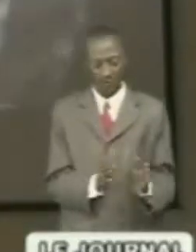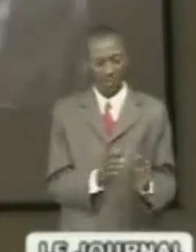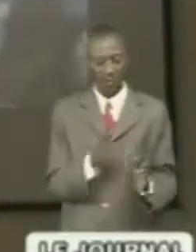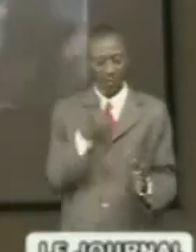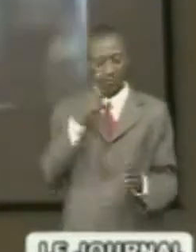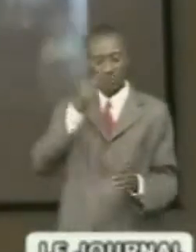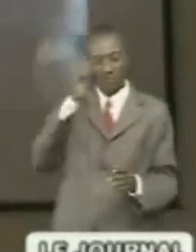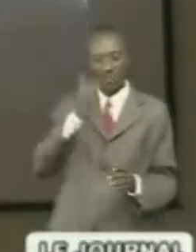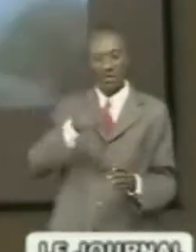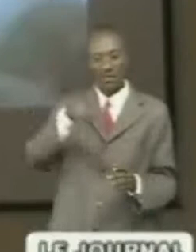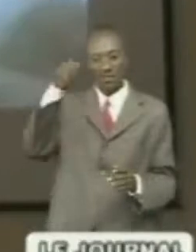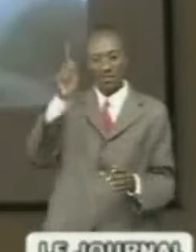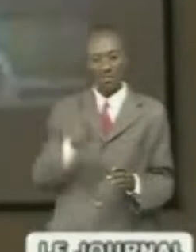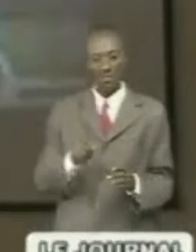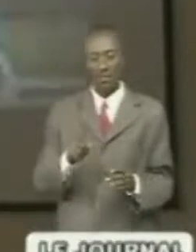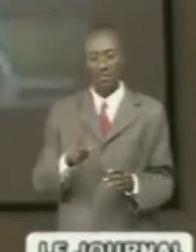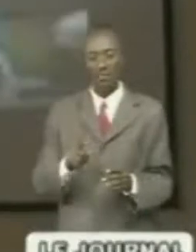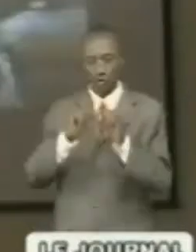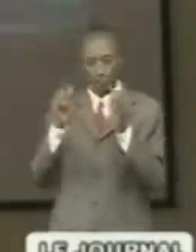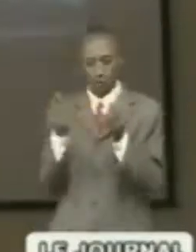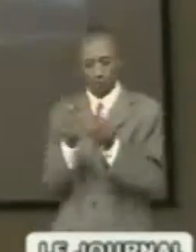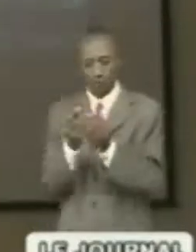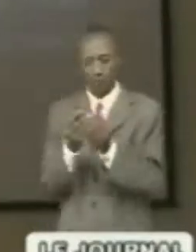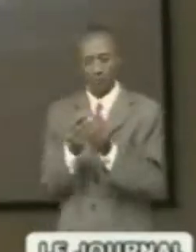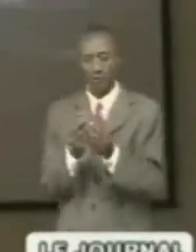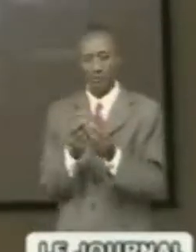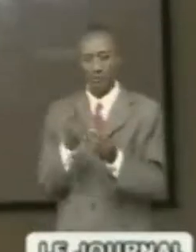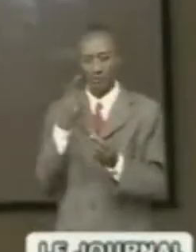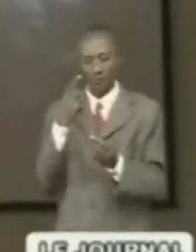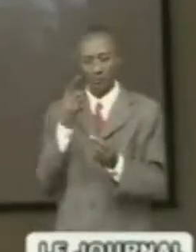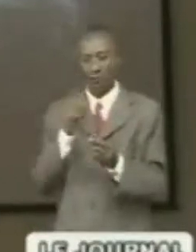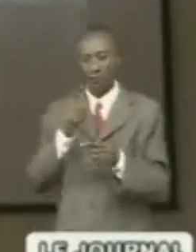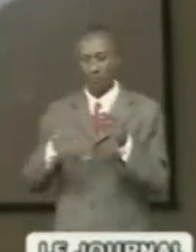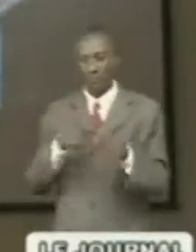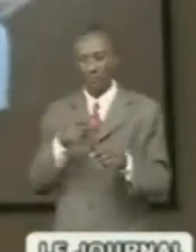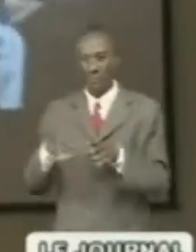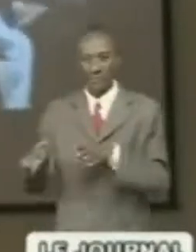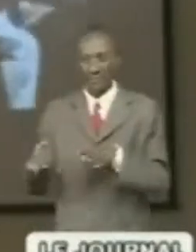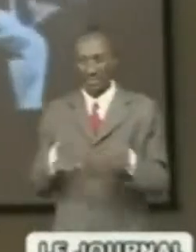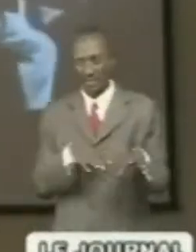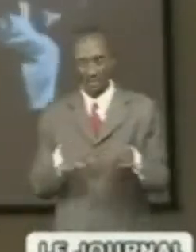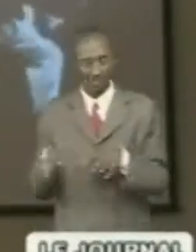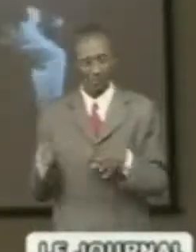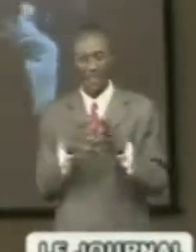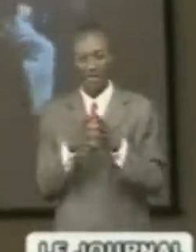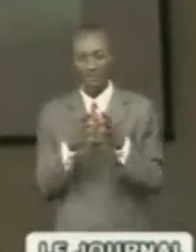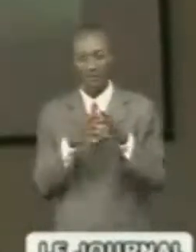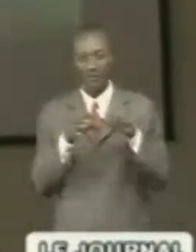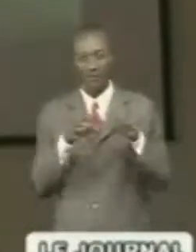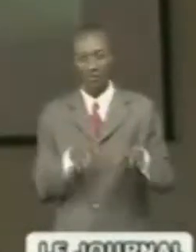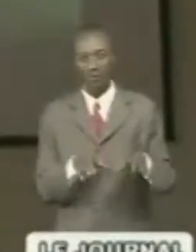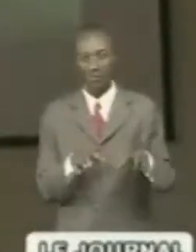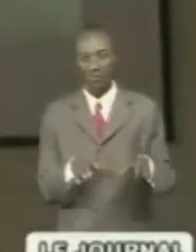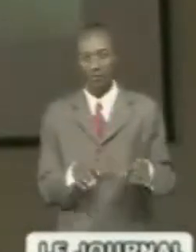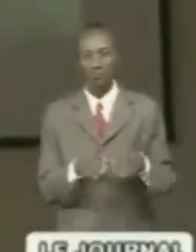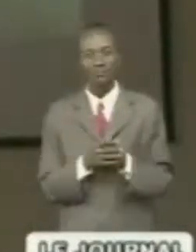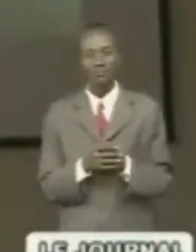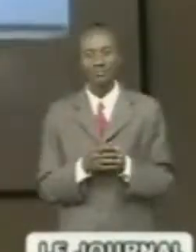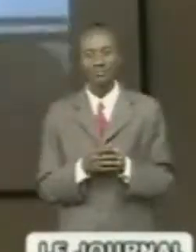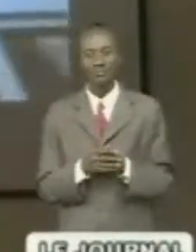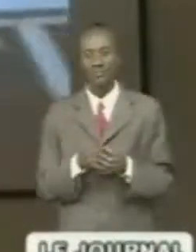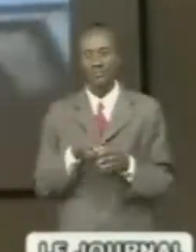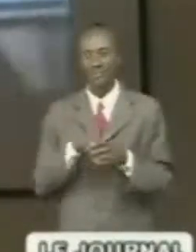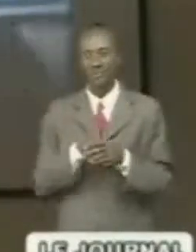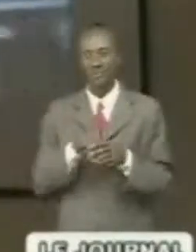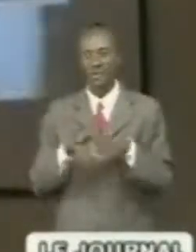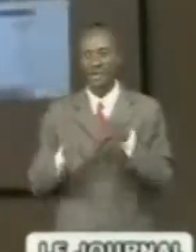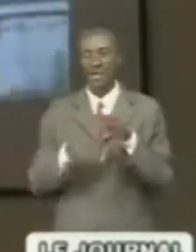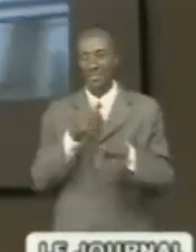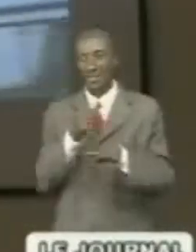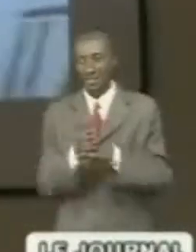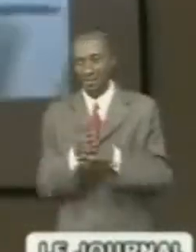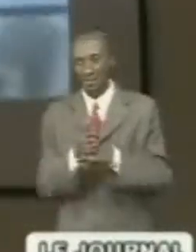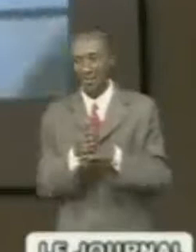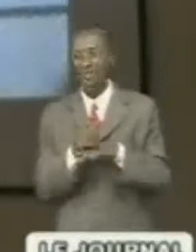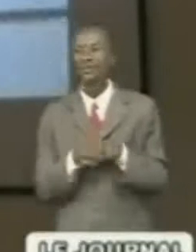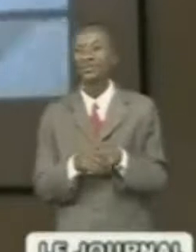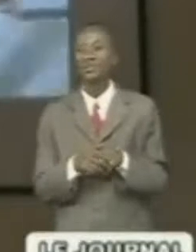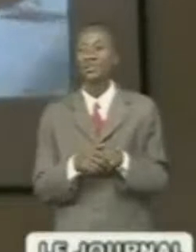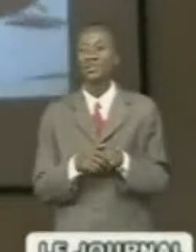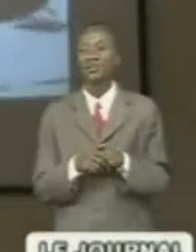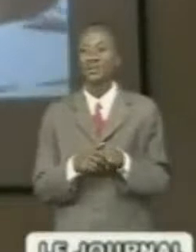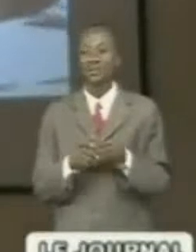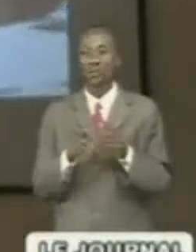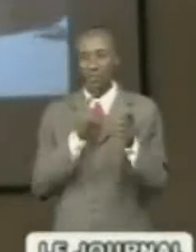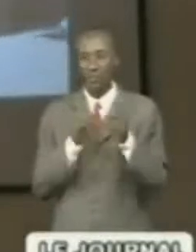mouvement pour lancer officiellement les activités de la section WILF RDC. Au cours de cet atelier, on a projeté deux films qui illustrent